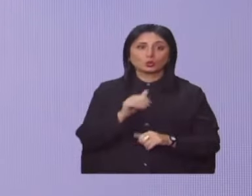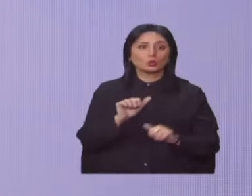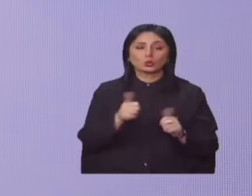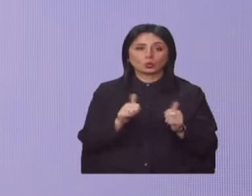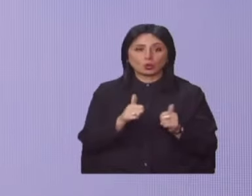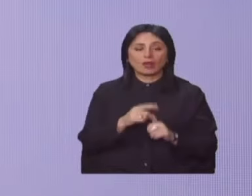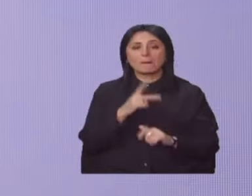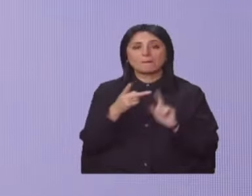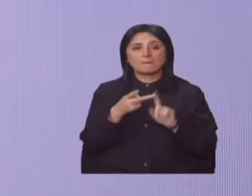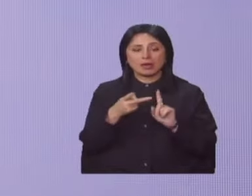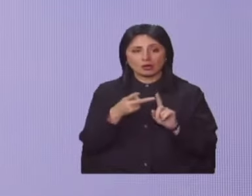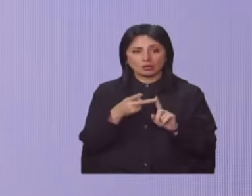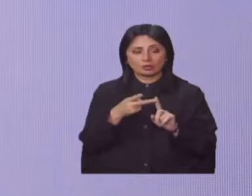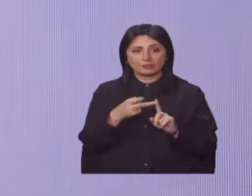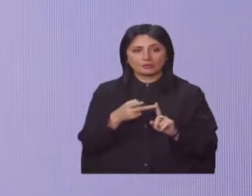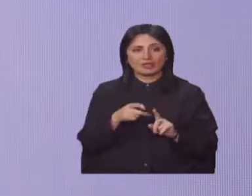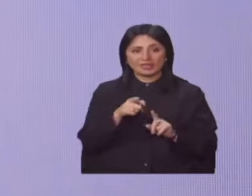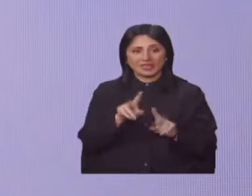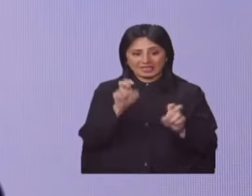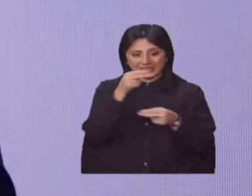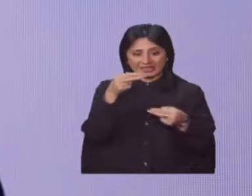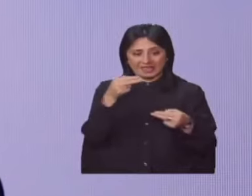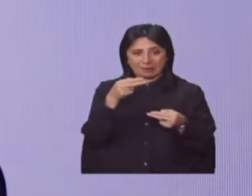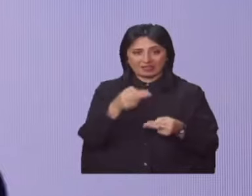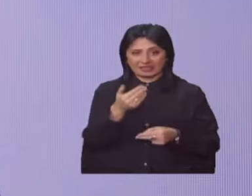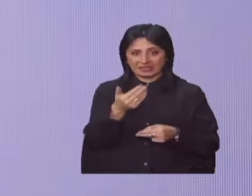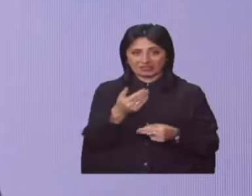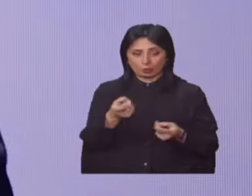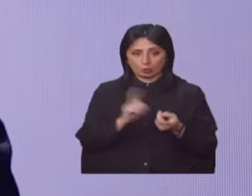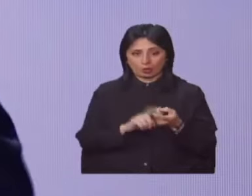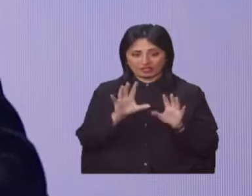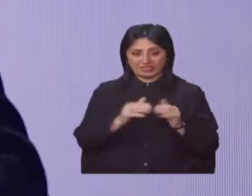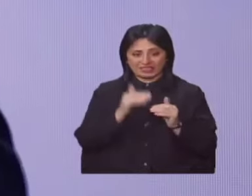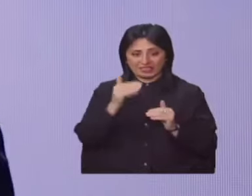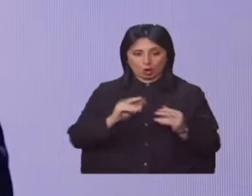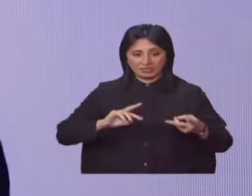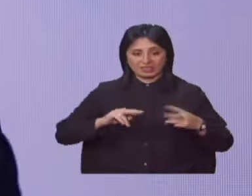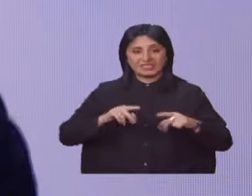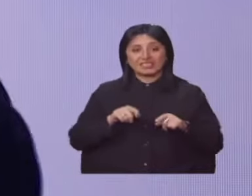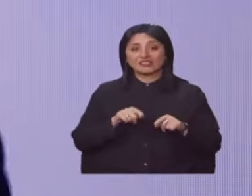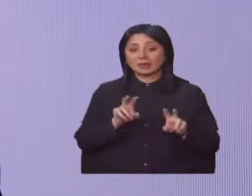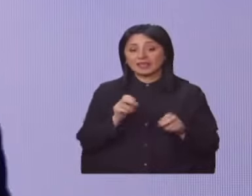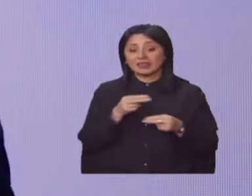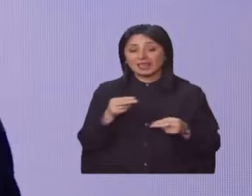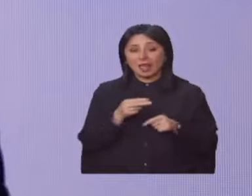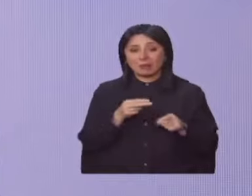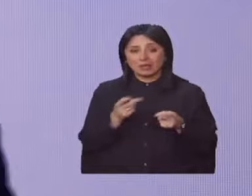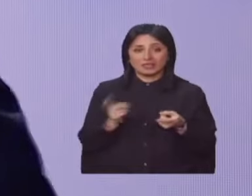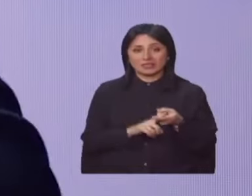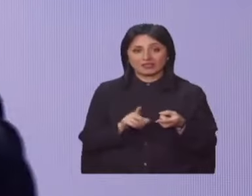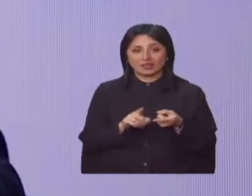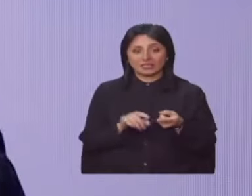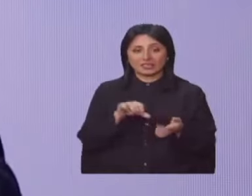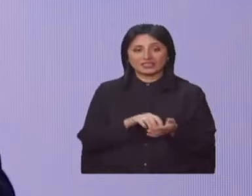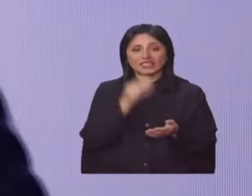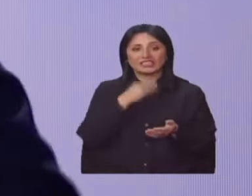როგორ. და მეორე, ამასთან ერთად თემატიკა, რომელსაც თქვენ უკავშირებთ საკონსტიტუციო ცვლილებებს, ანუ რა ტიპის თემატიკასაც